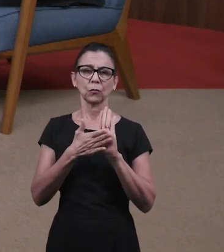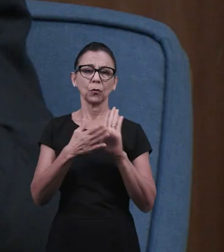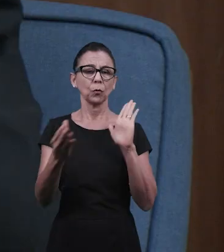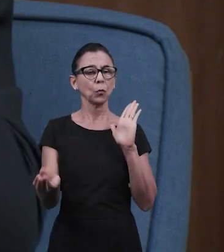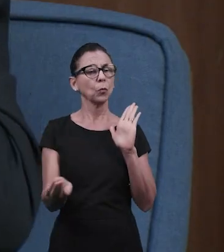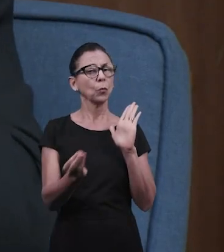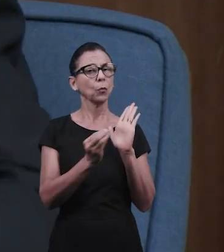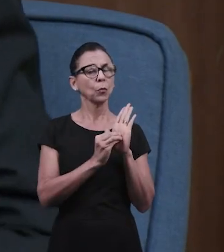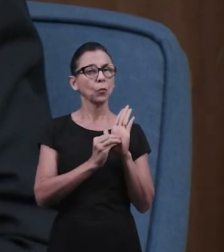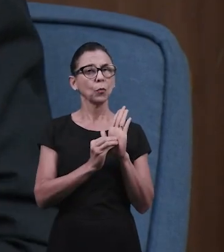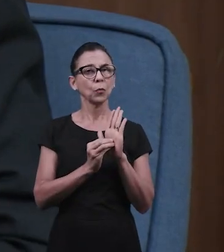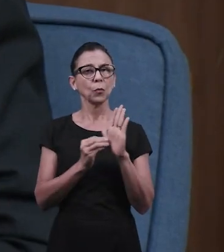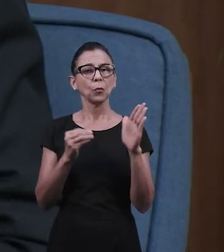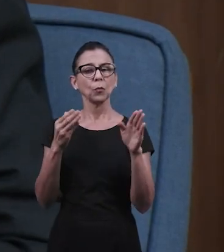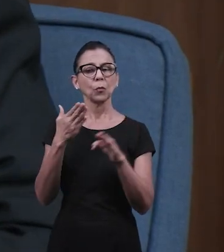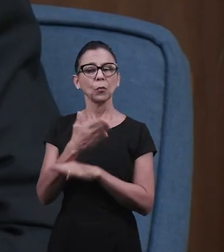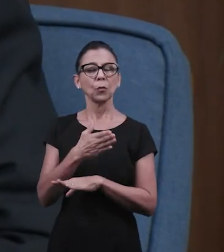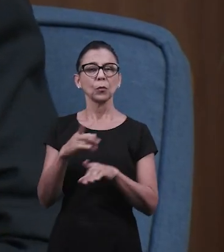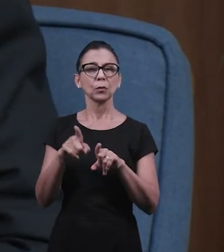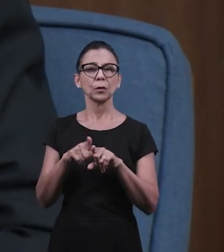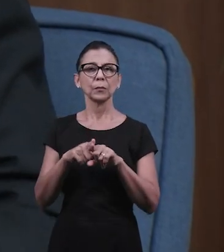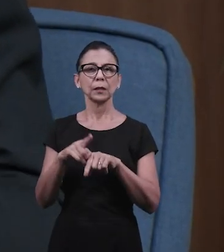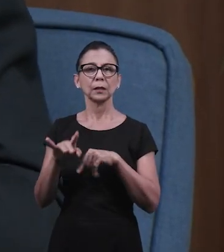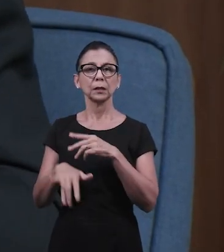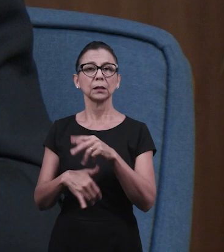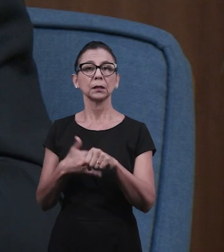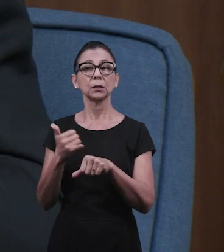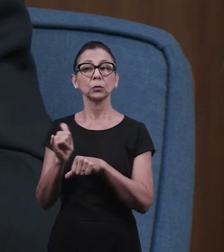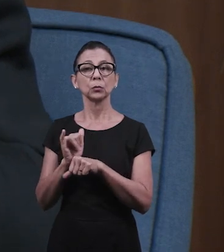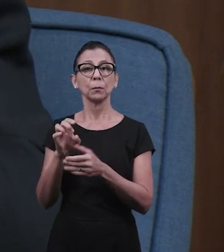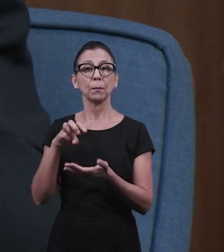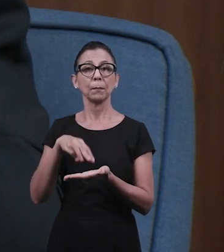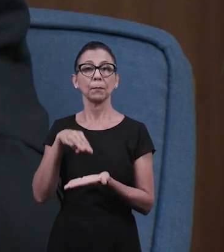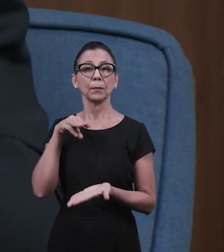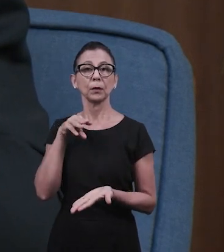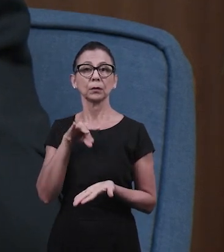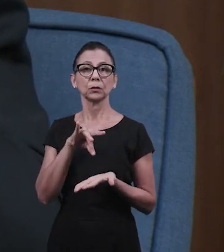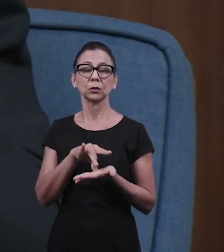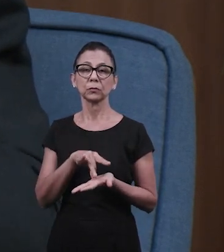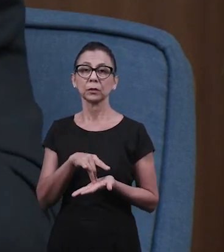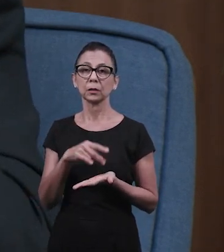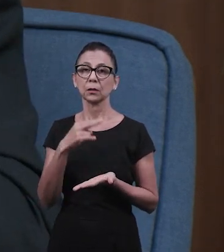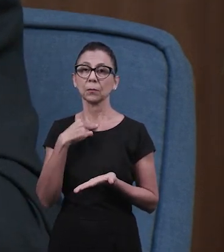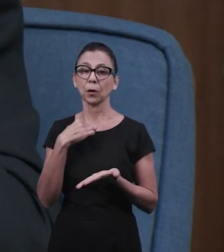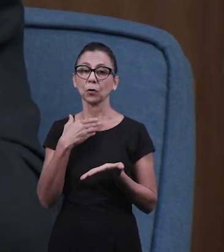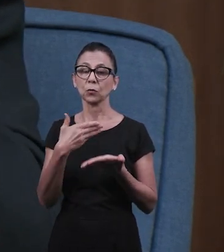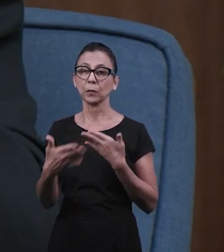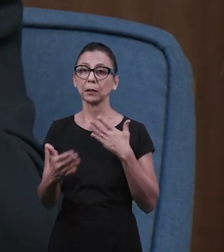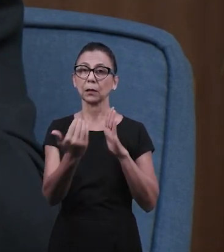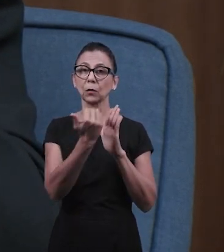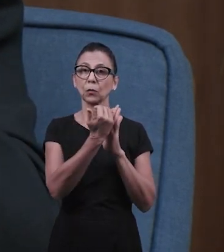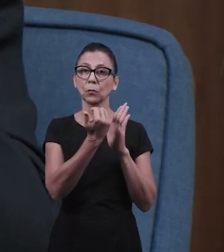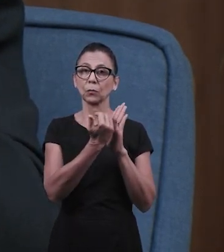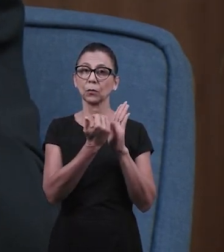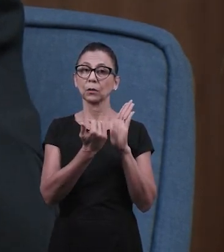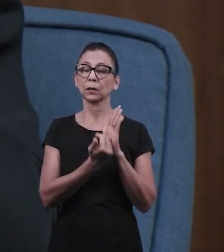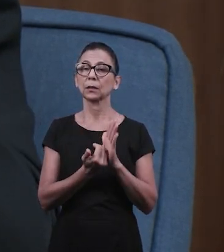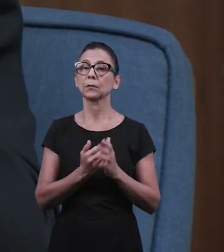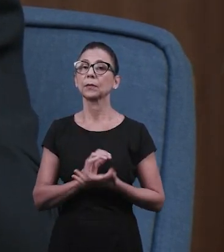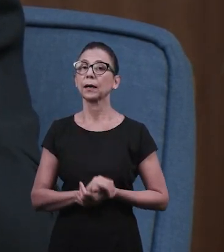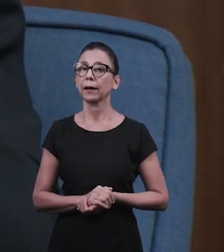partagez nos contenus, accédez aussi au canal de l'Église chrétienne Maranatha sur YouTube et ne ratez pas notre formation.